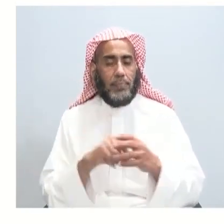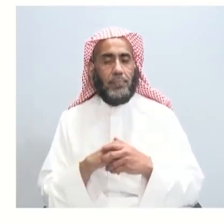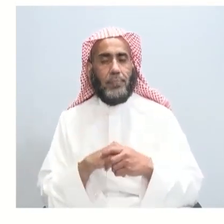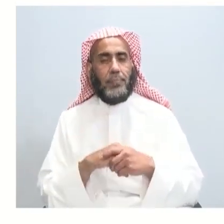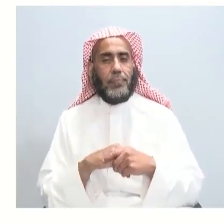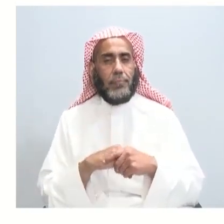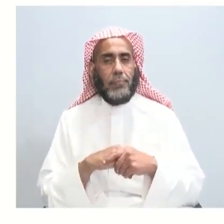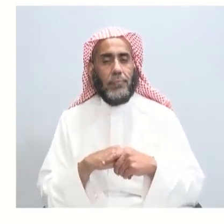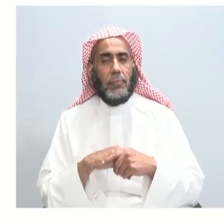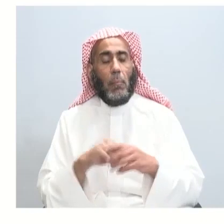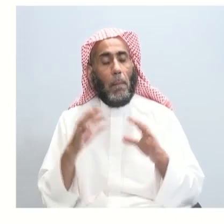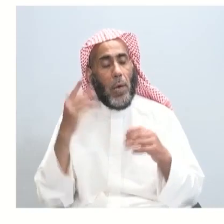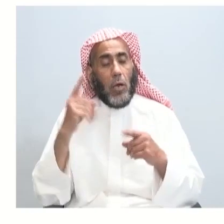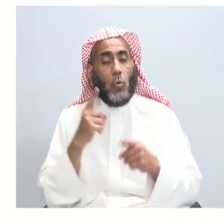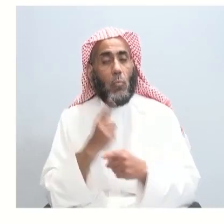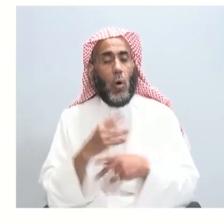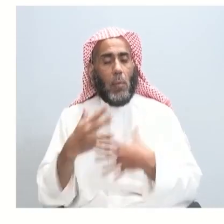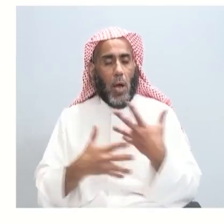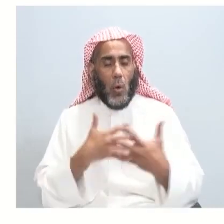غيرهم ما